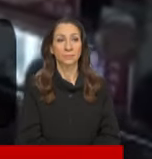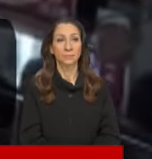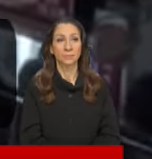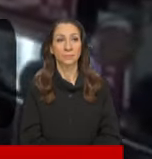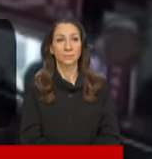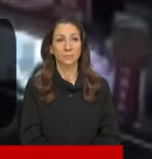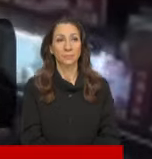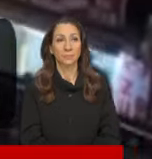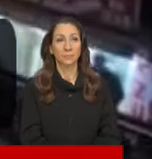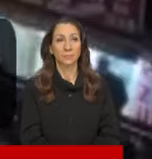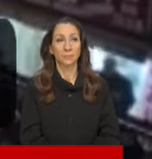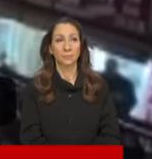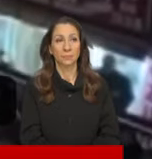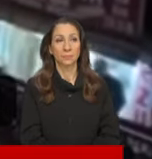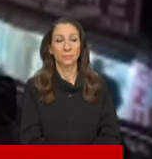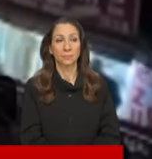ama